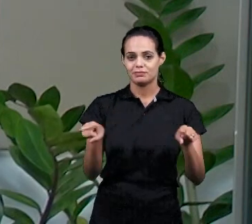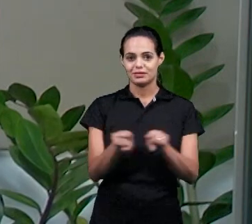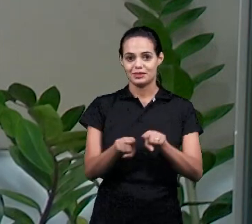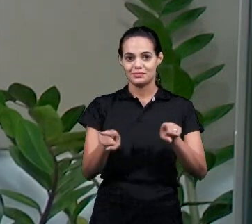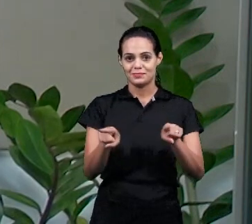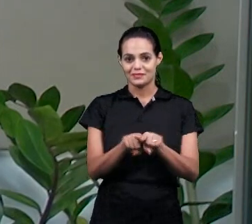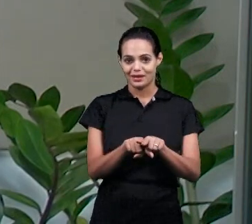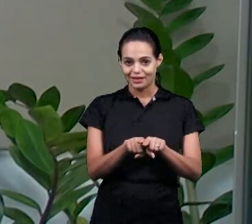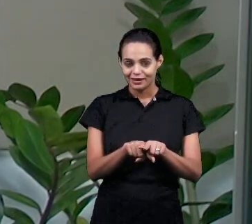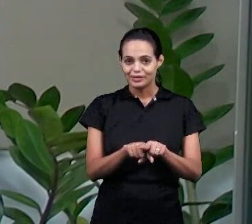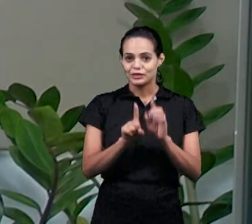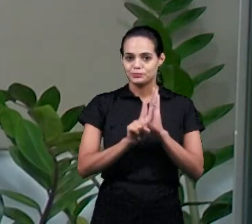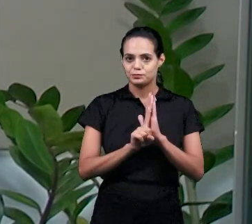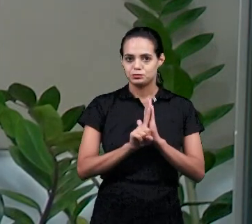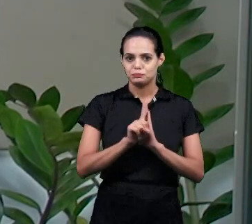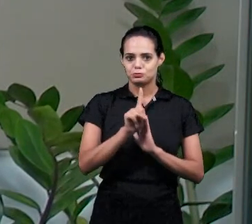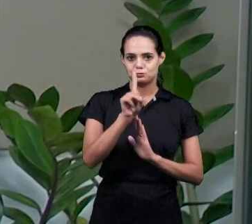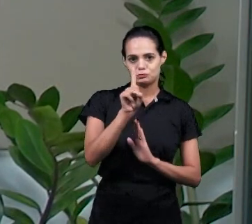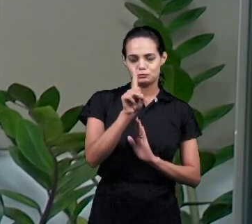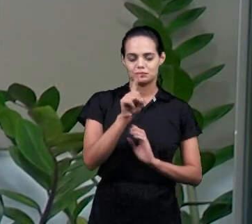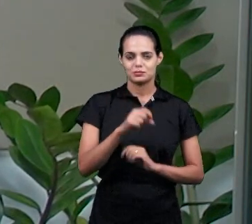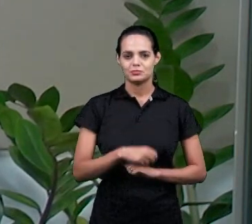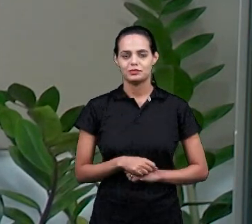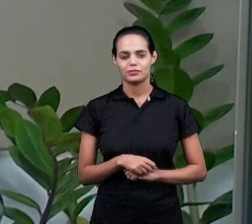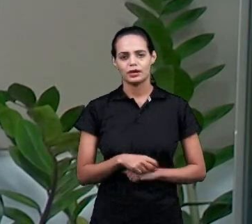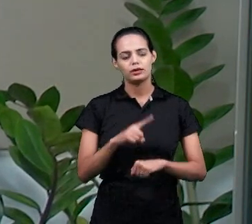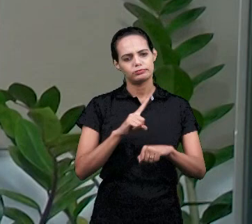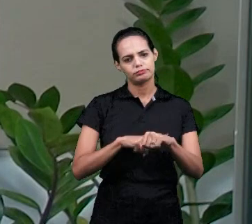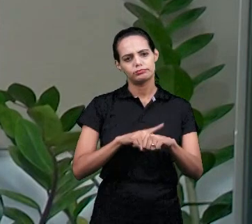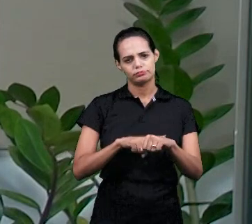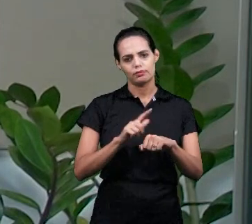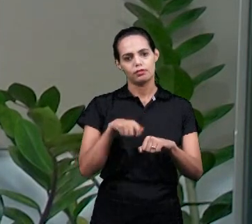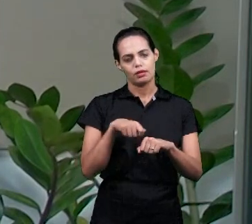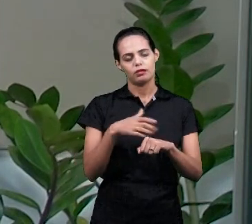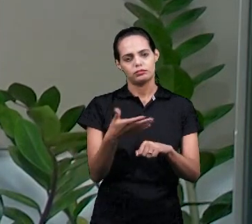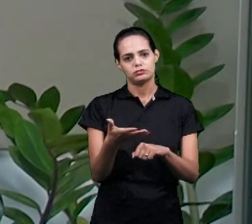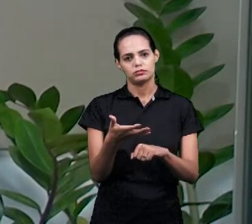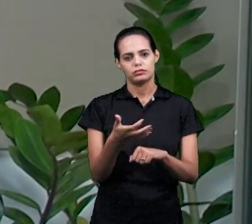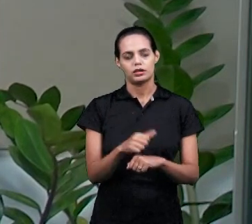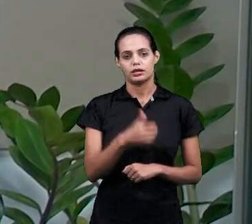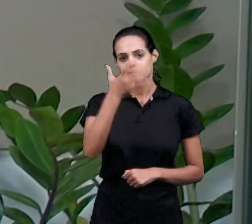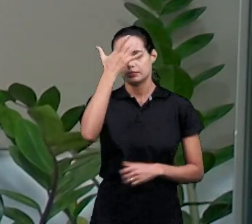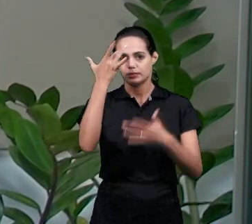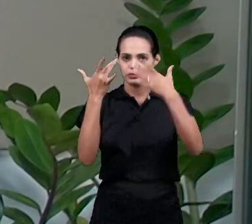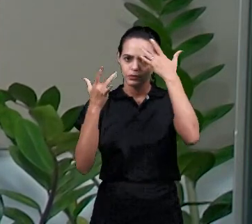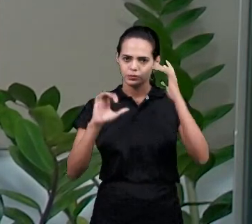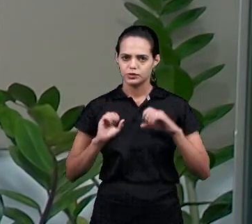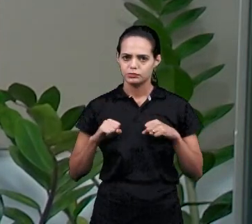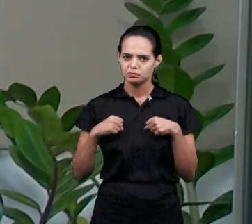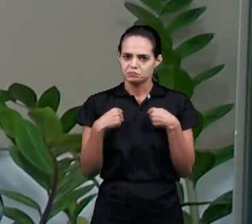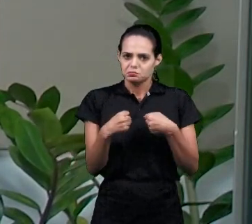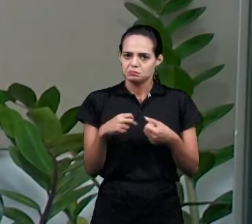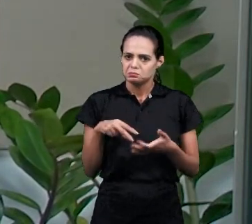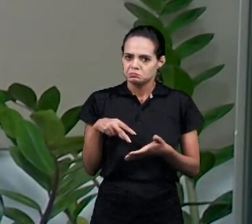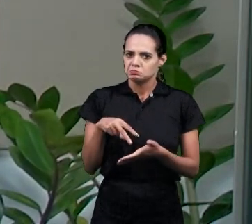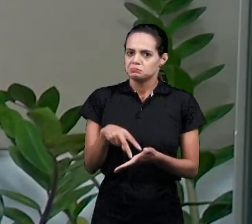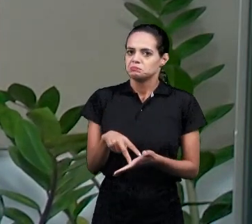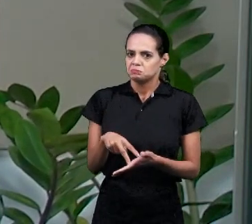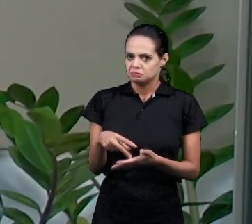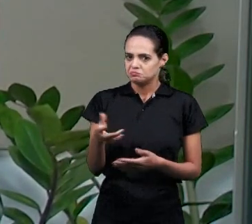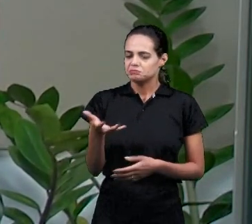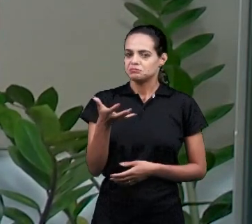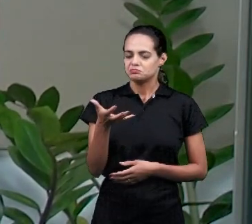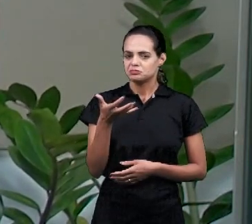cela, c'est une question naturellement de temps. Nous savons que tous sont en train de s'engager pour porter une attention